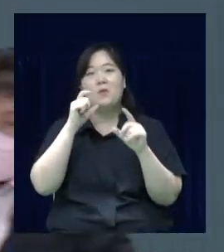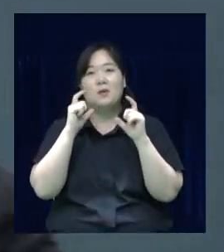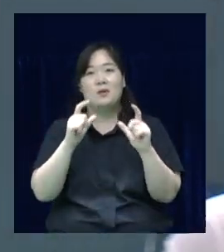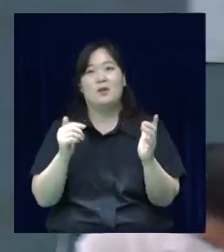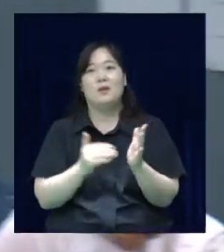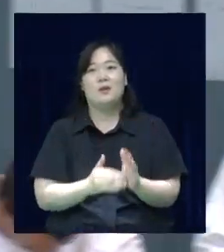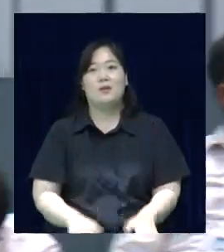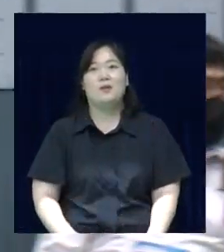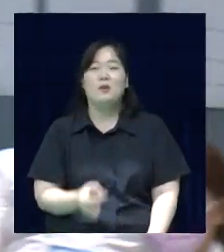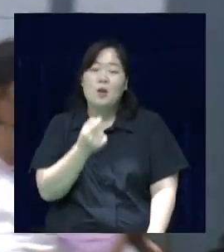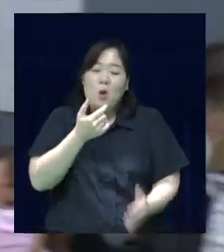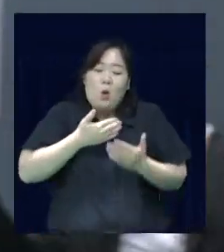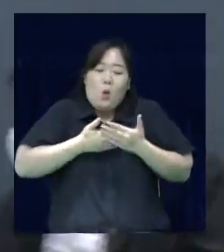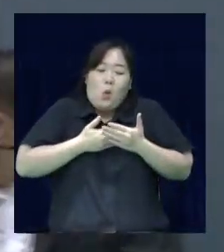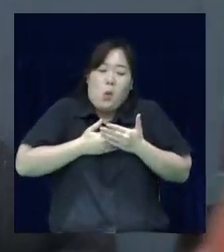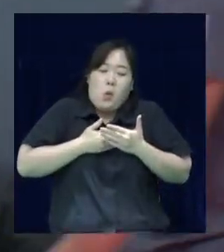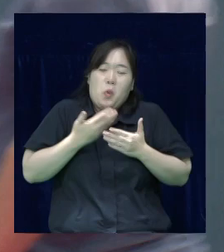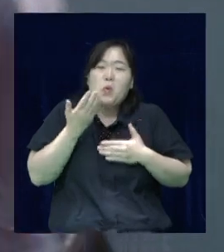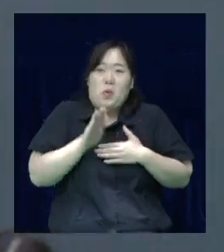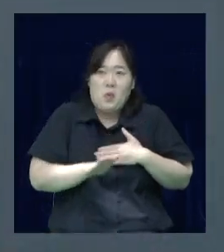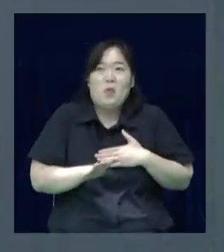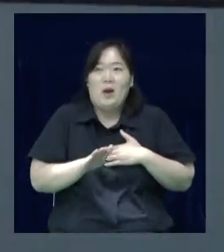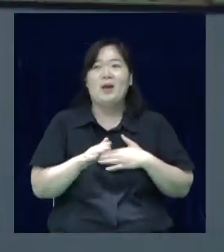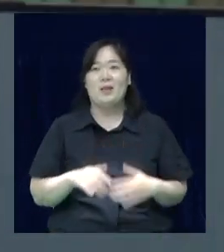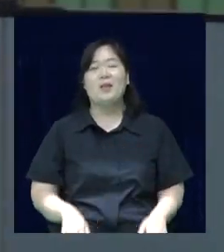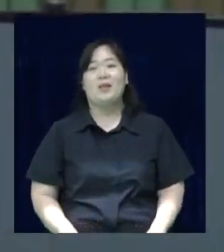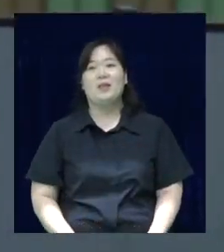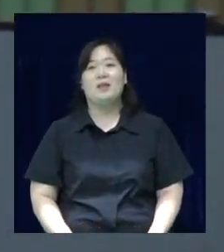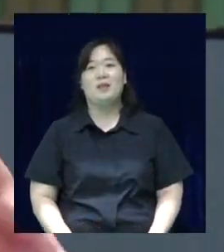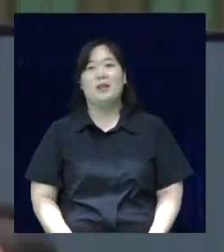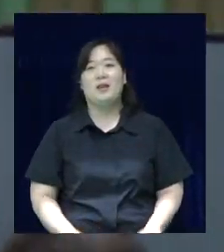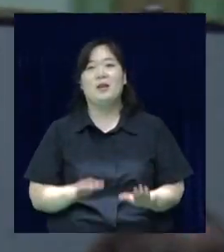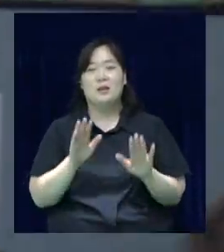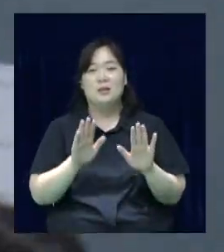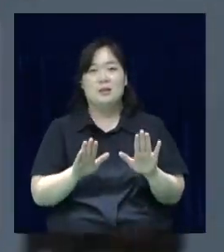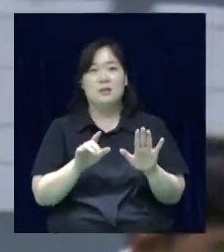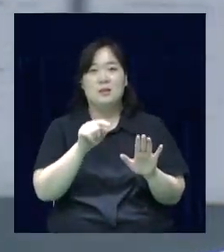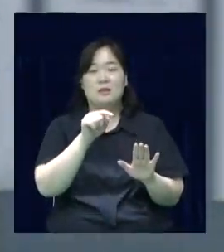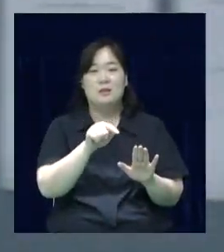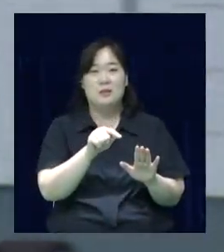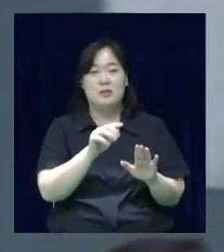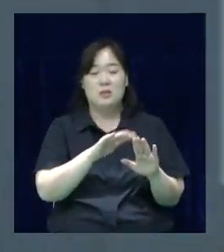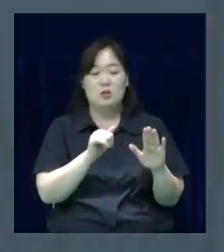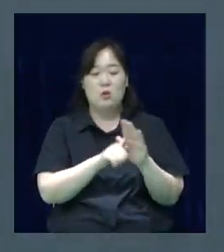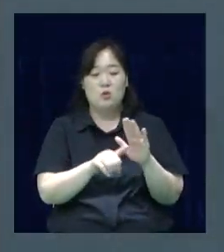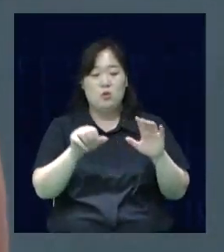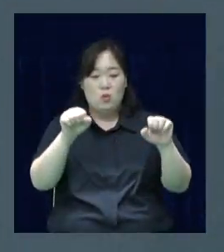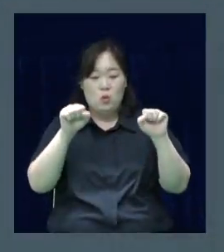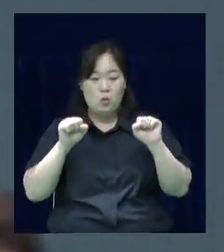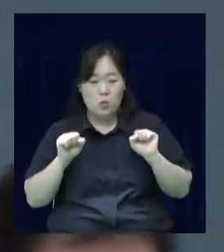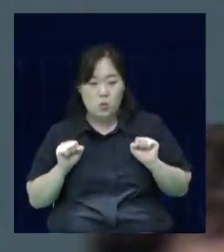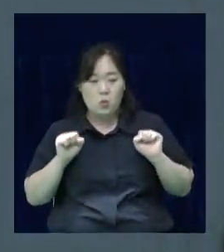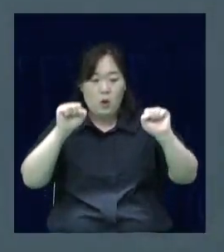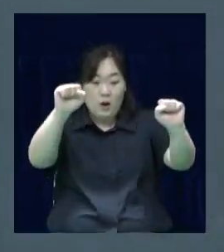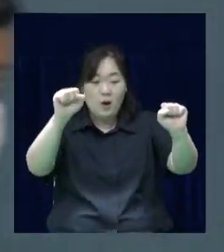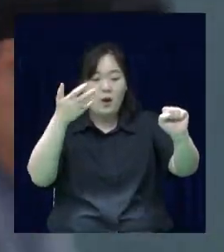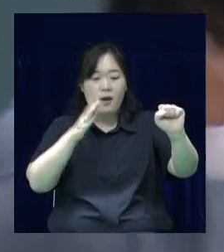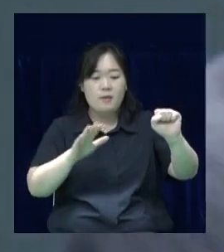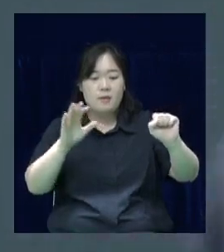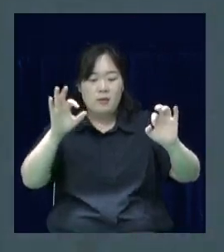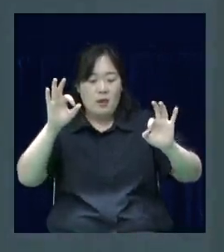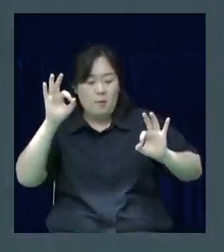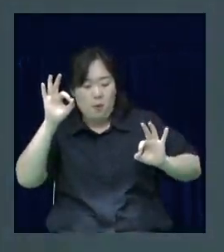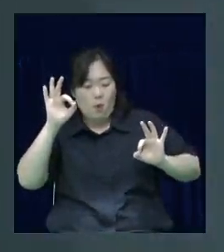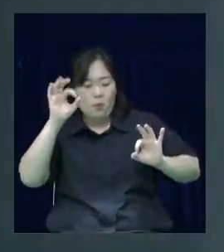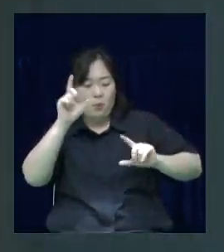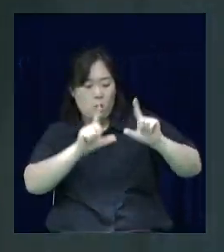아, 약간 불안한 네. 감이 좀 있었는데 지금 이 선수 같은 경우에는 빠르게 올리긴 했지만 이게 멈춤 동작이 정확하지